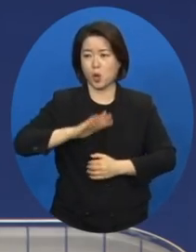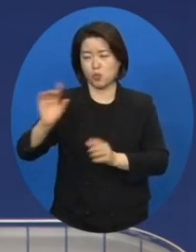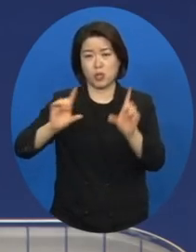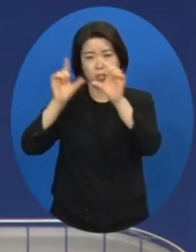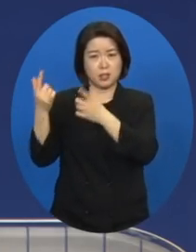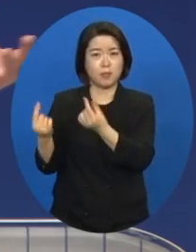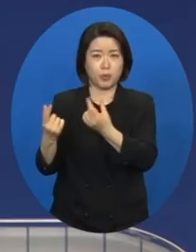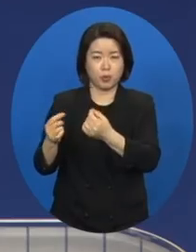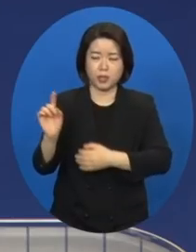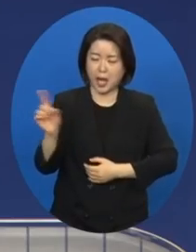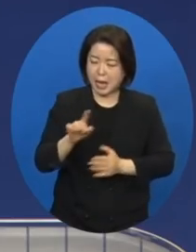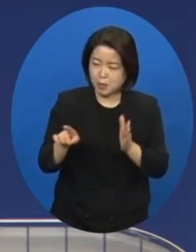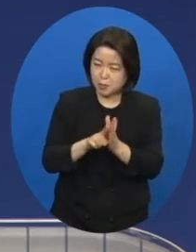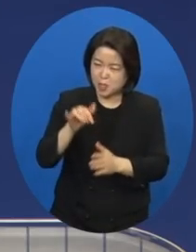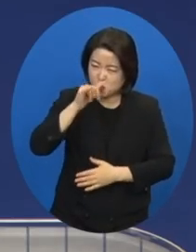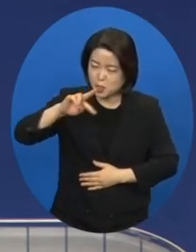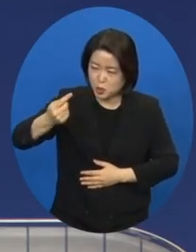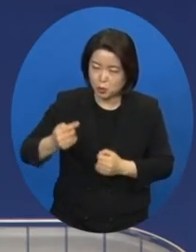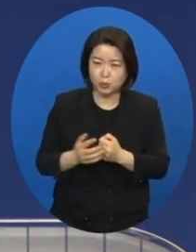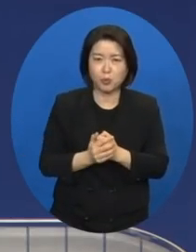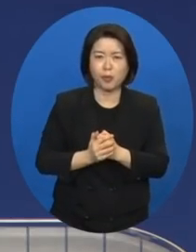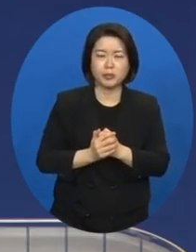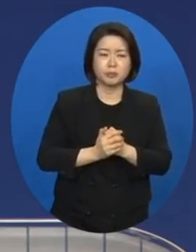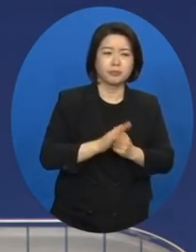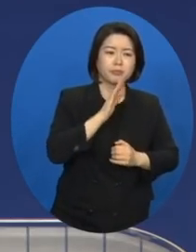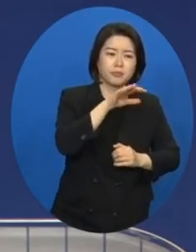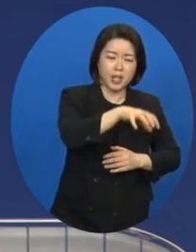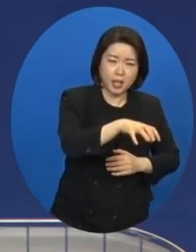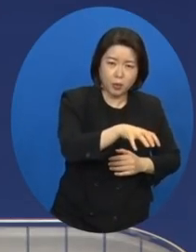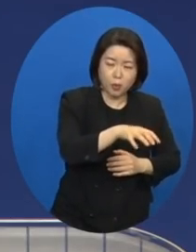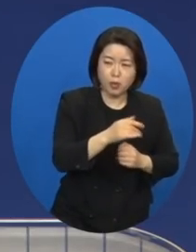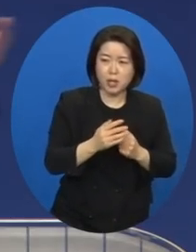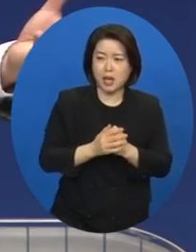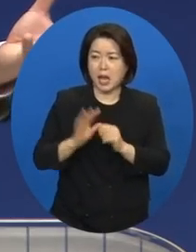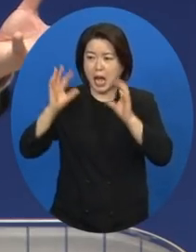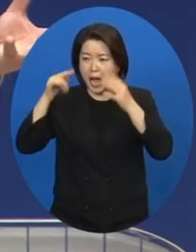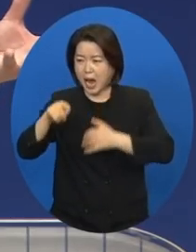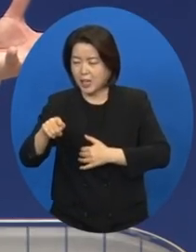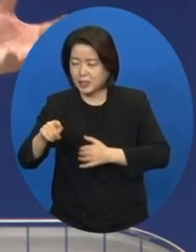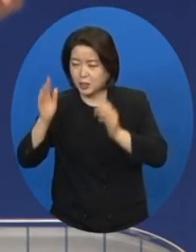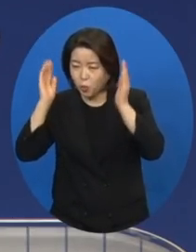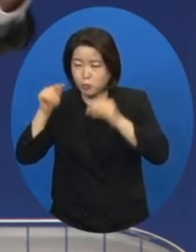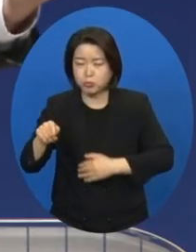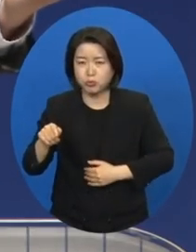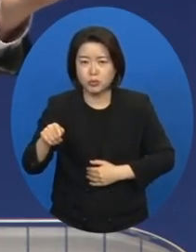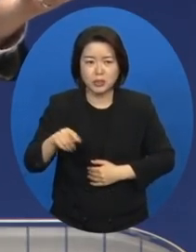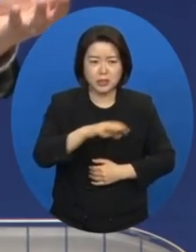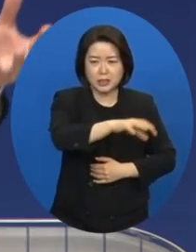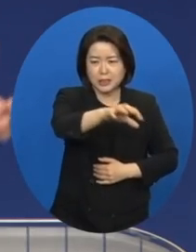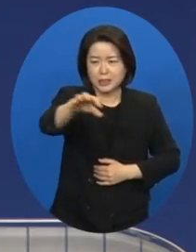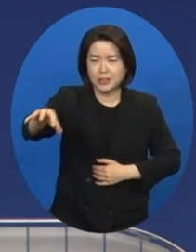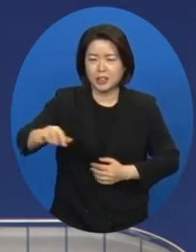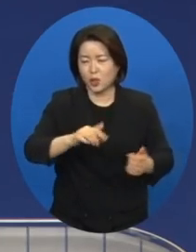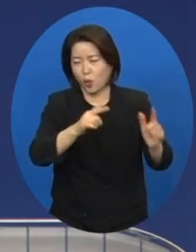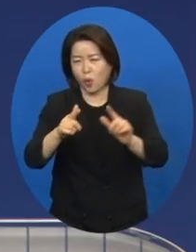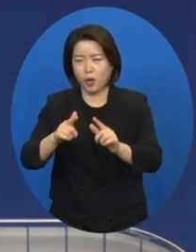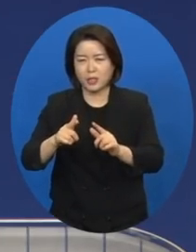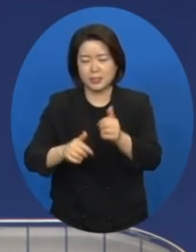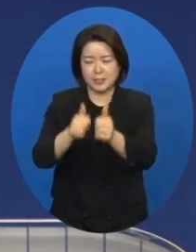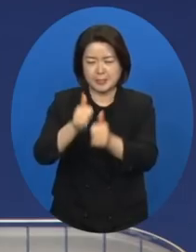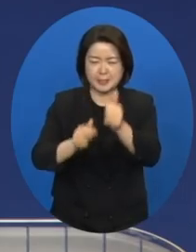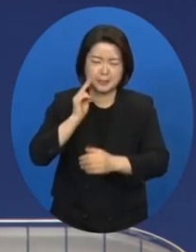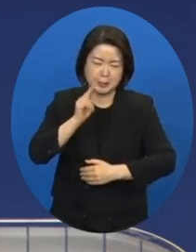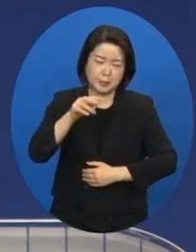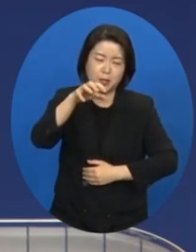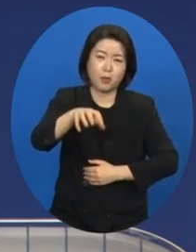내 직장에서, 현실에서 우리 아이들의 치열한 이 학업 이 세계에서는요, 아무리 기도를